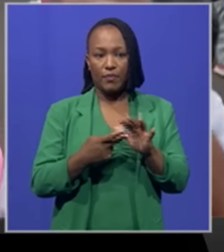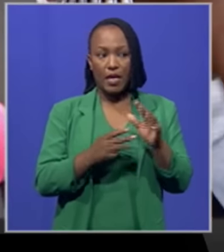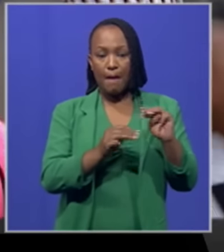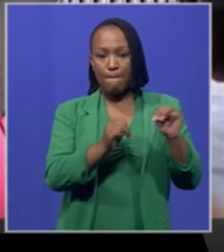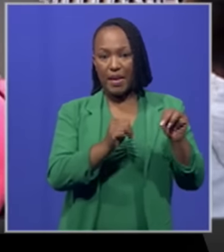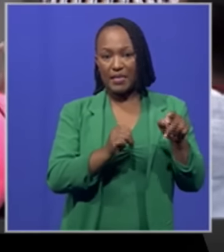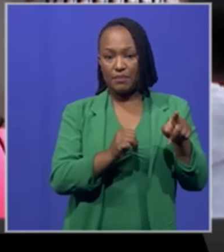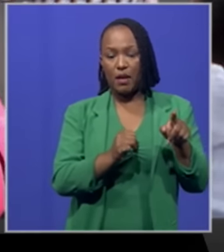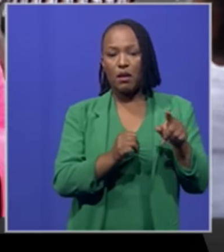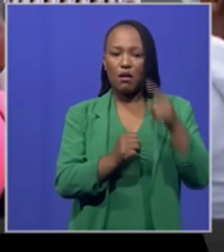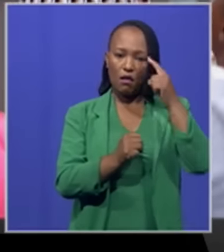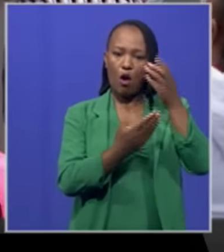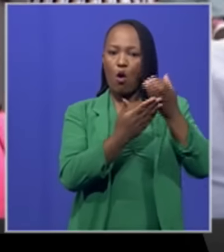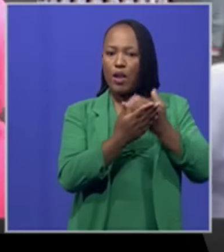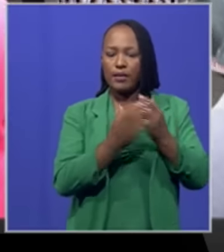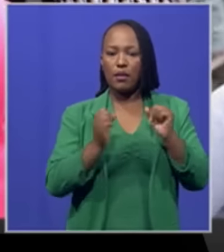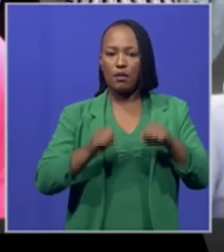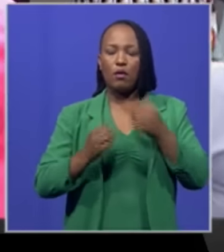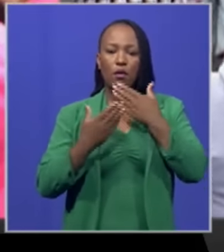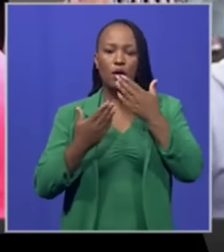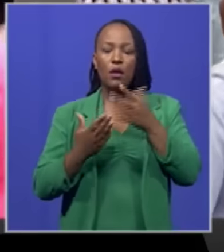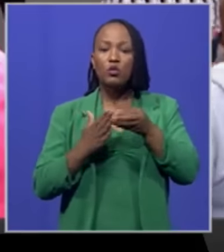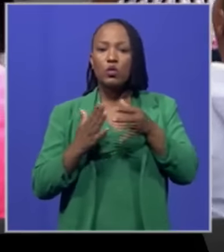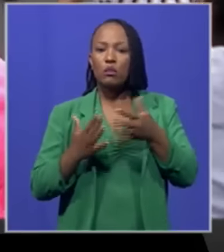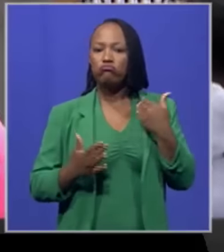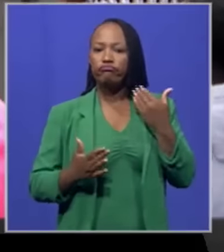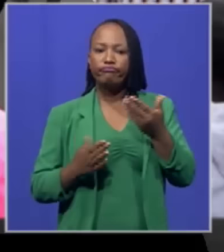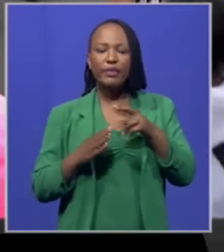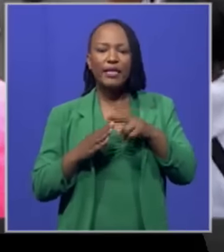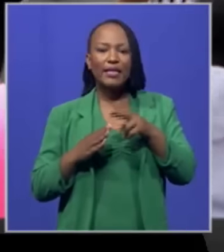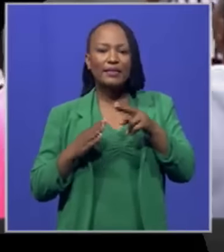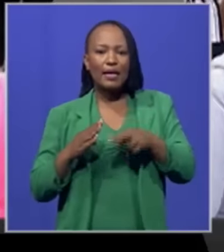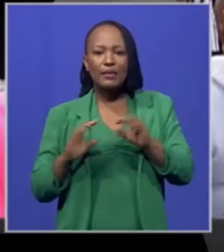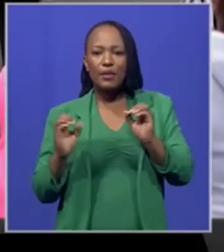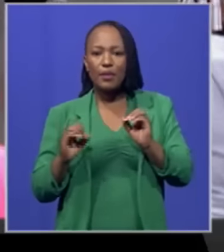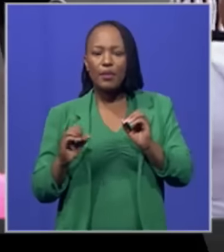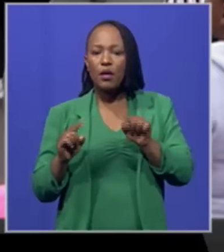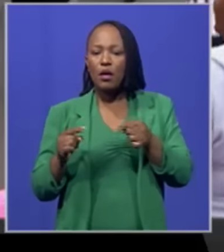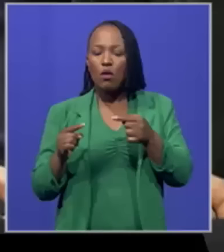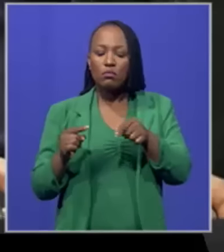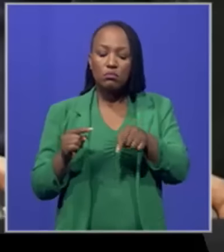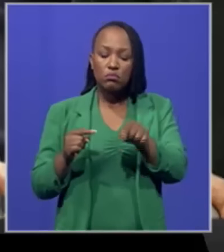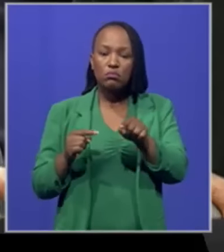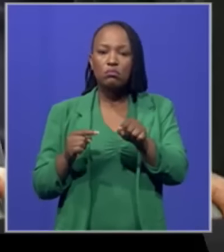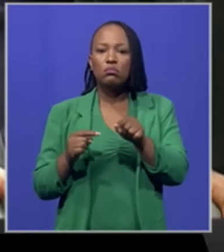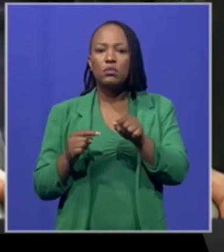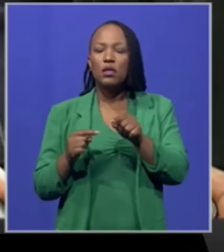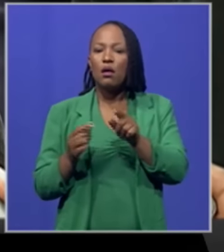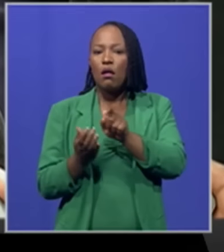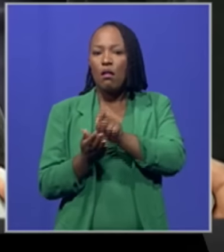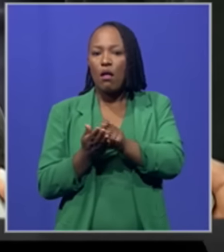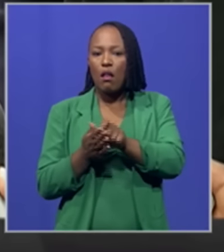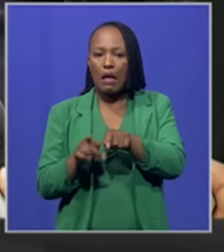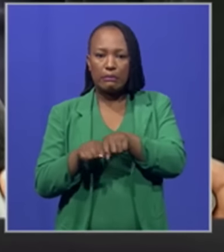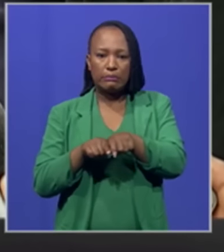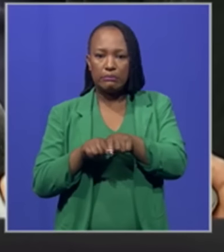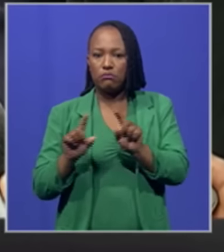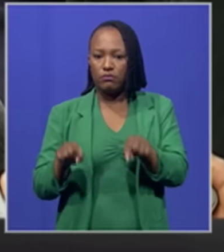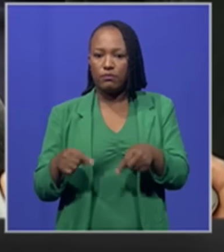management. Ka ntlha fa baithuti ba ise ba amogele dipholo tsa bona ga ba kgone go kwala ditlhatlhobo tsa tlaleletso. Seno se nkama ka gore ba